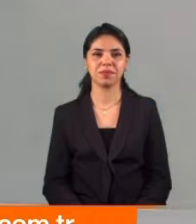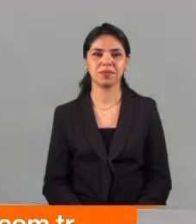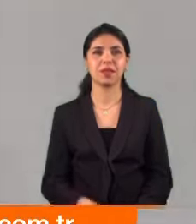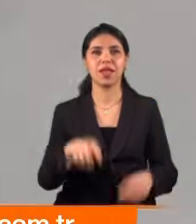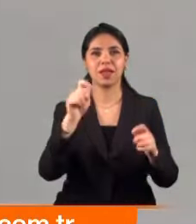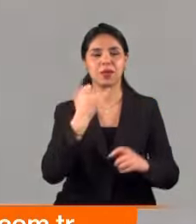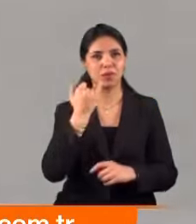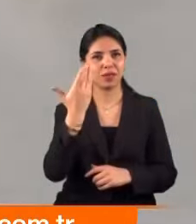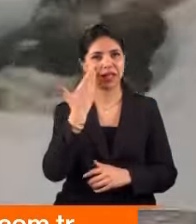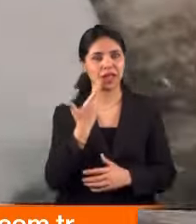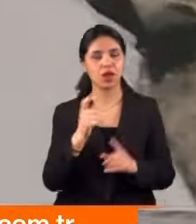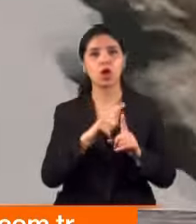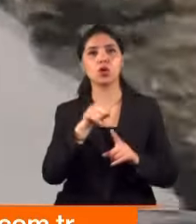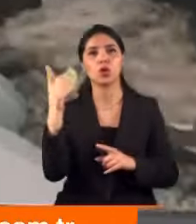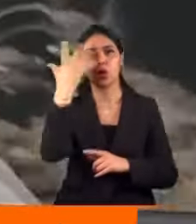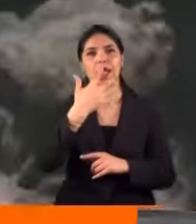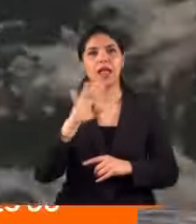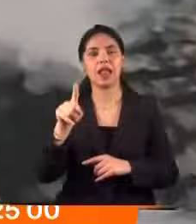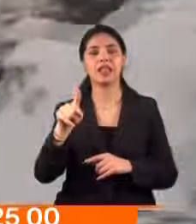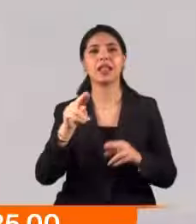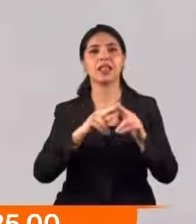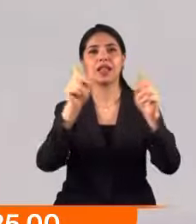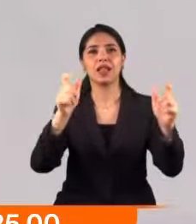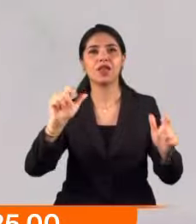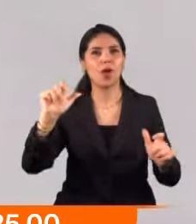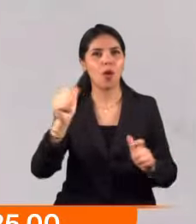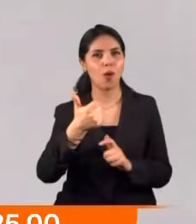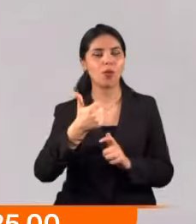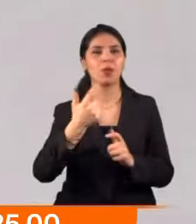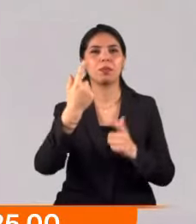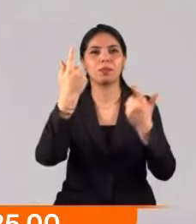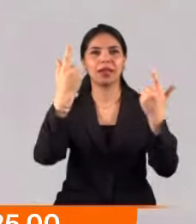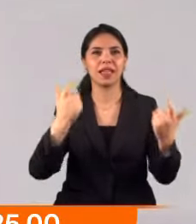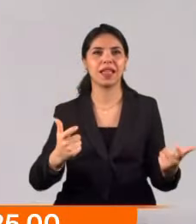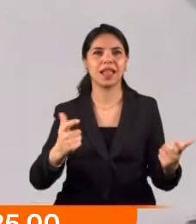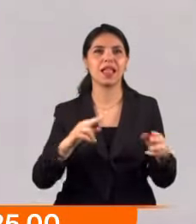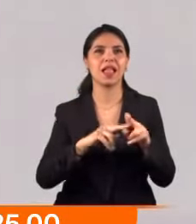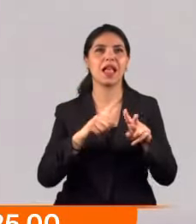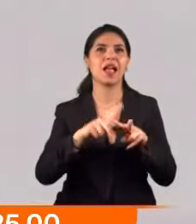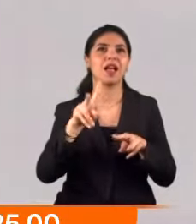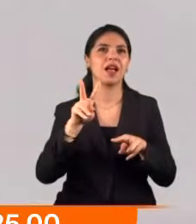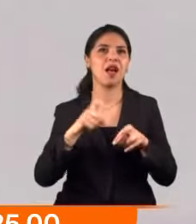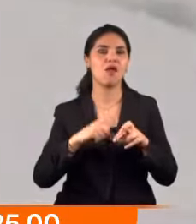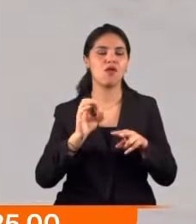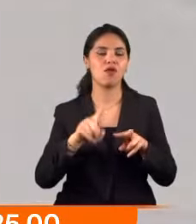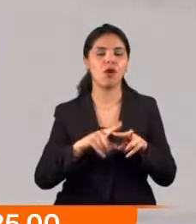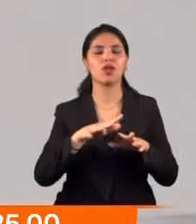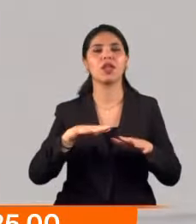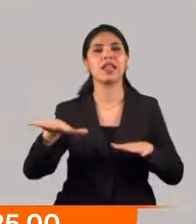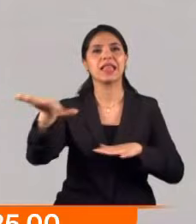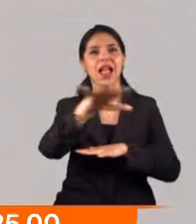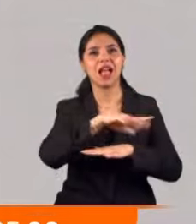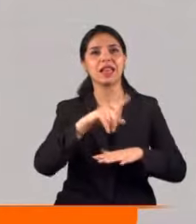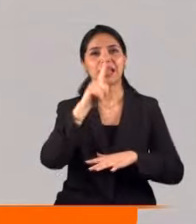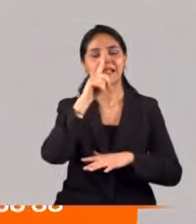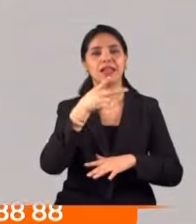Yapılacak ziyareti izleyeceğiz. Doğu Karadeniz'deki Kaçkarların en önemli, en görkemli noktalarından biri de Kavron Yaylası. Nisan'ın sonuna yaklaştığımız bu